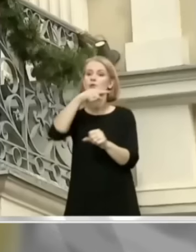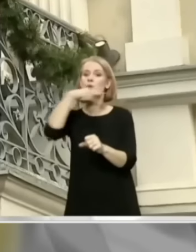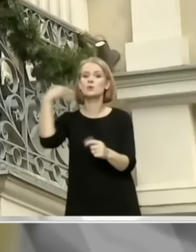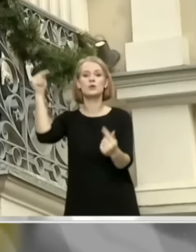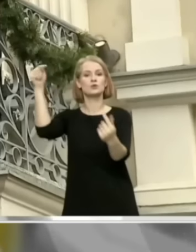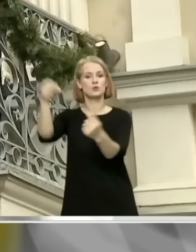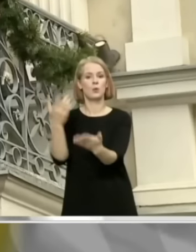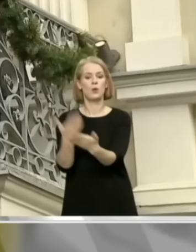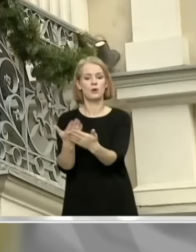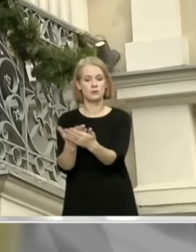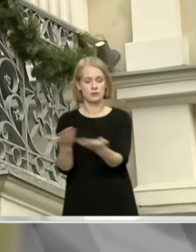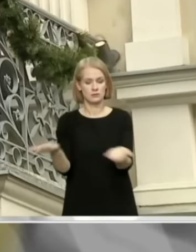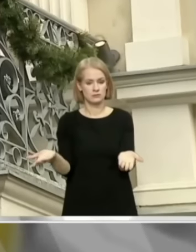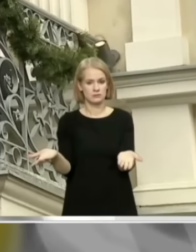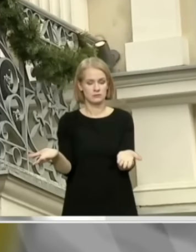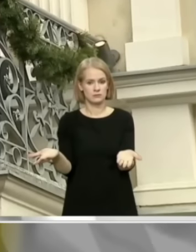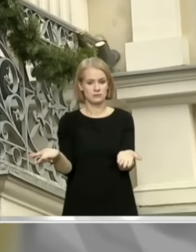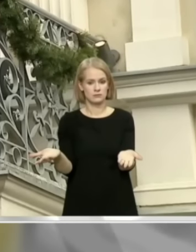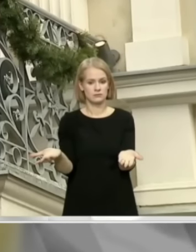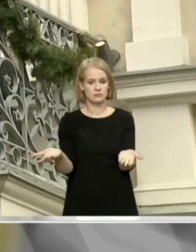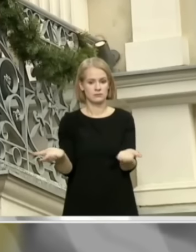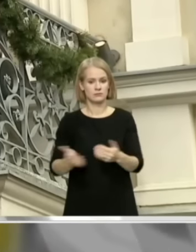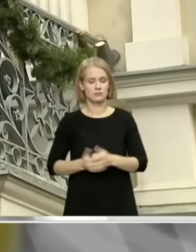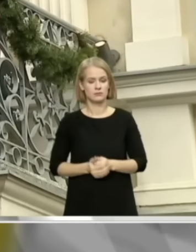Šalin tribaltus.